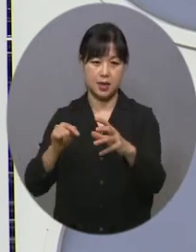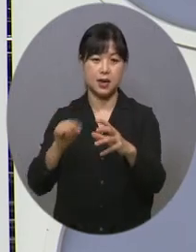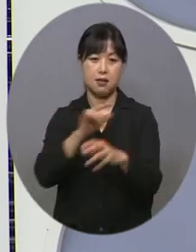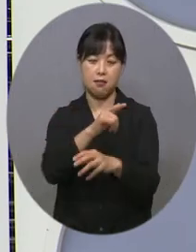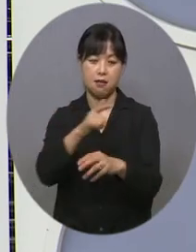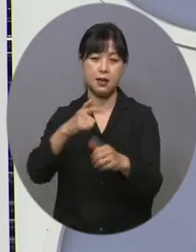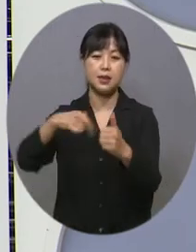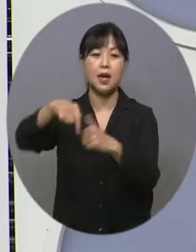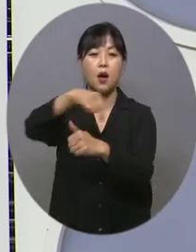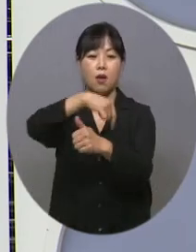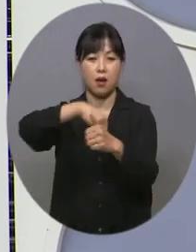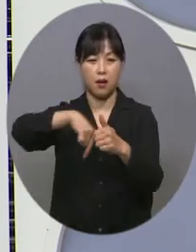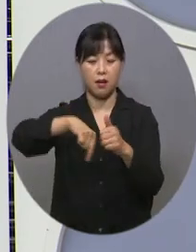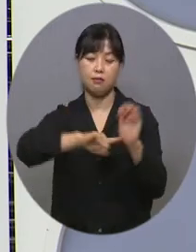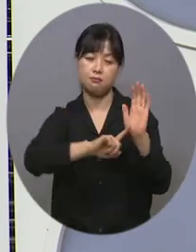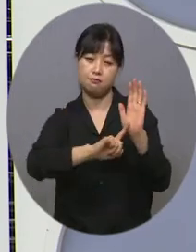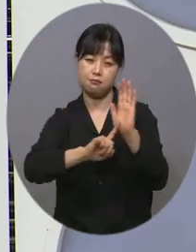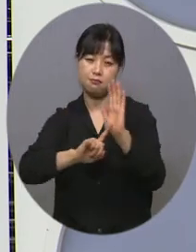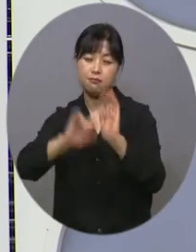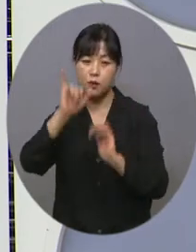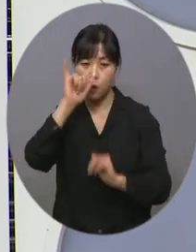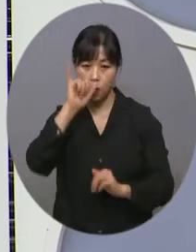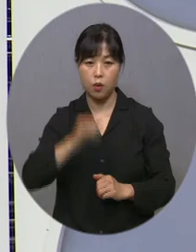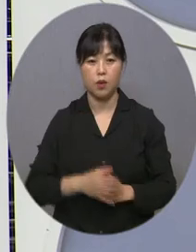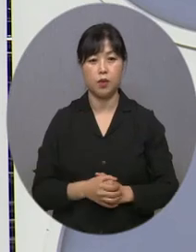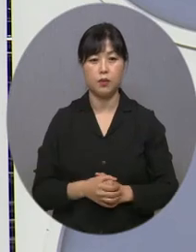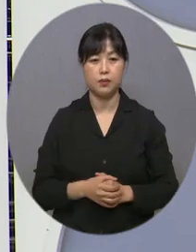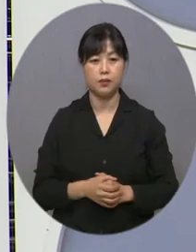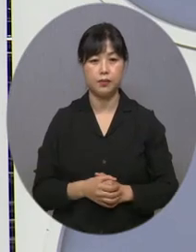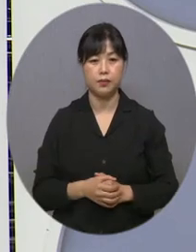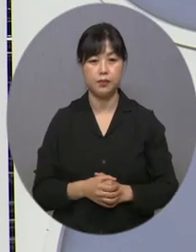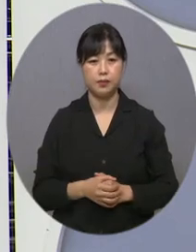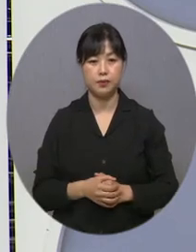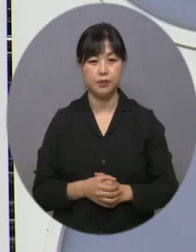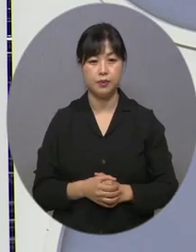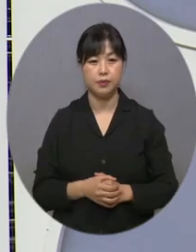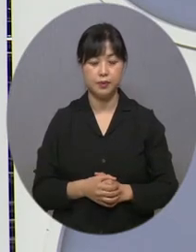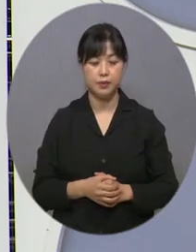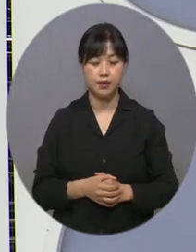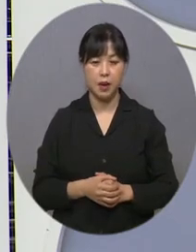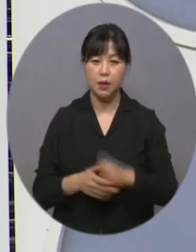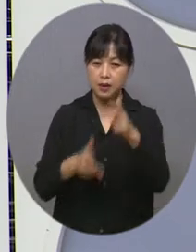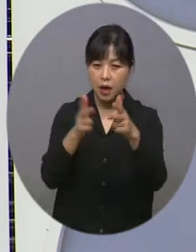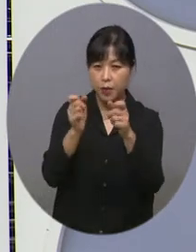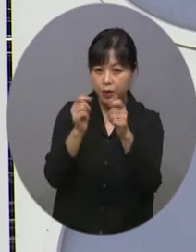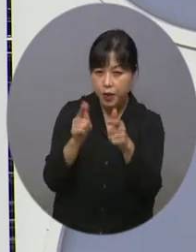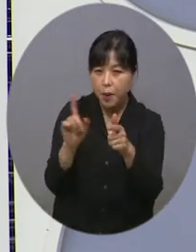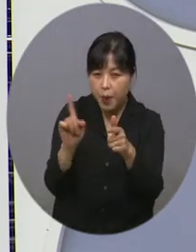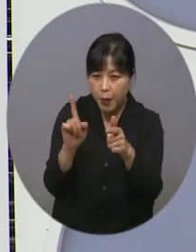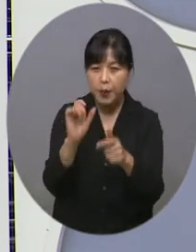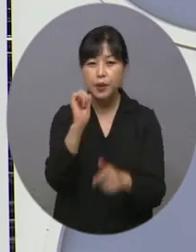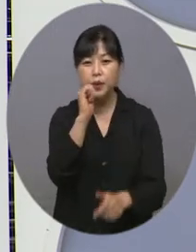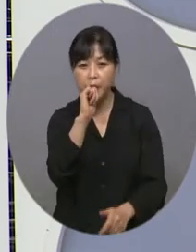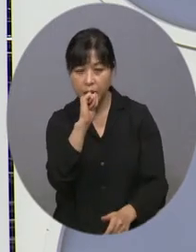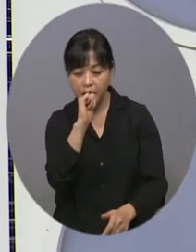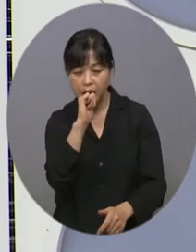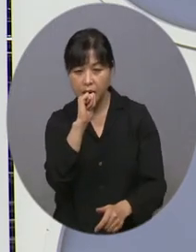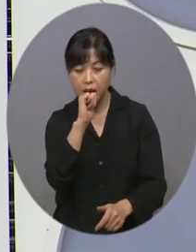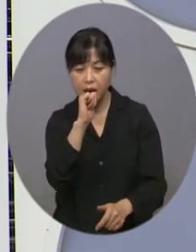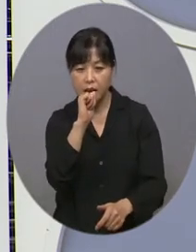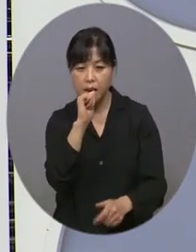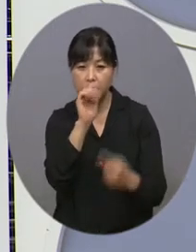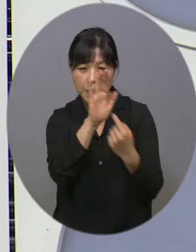가지 그 현상을 알리는 것도 있지만 또 어디 어떤 비즈니스 기회가 있다 이런 걸 이제 소개하면서 뭐 여러 가지